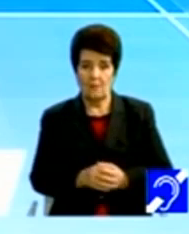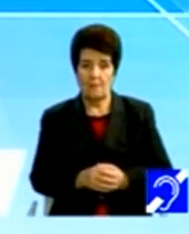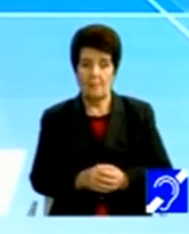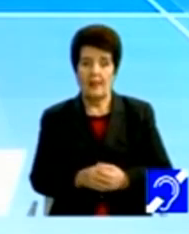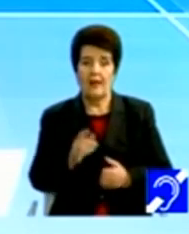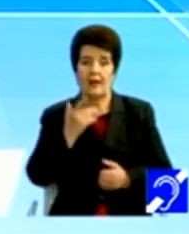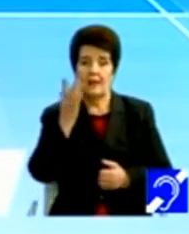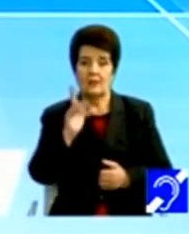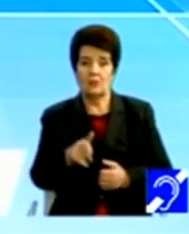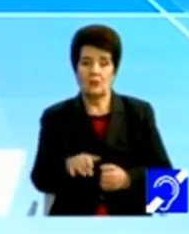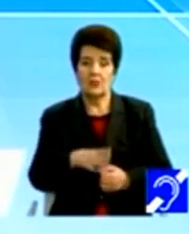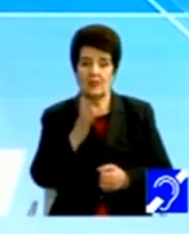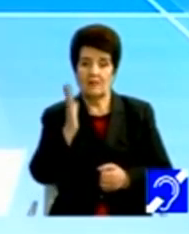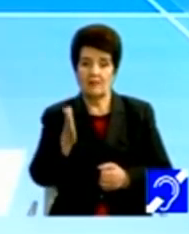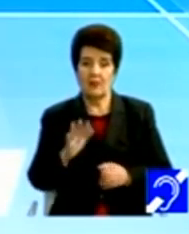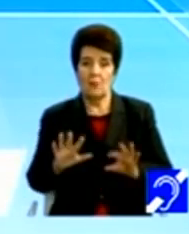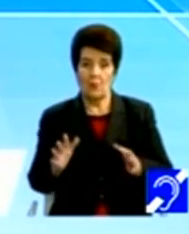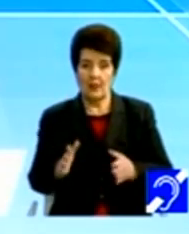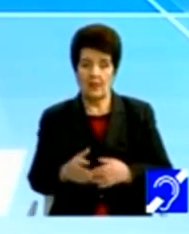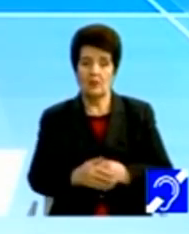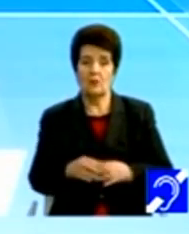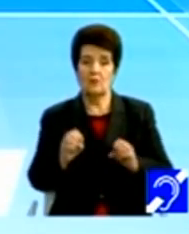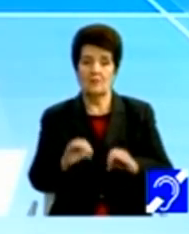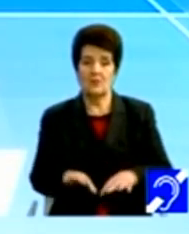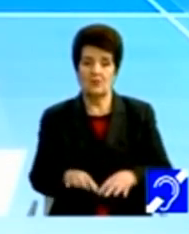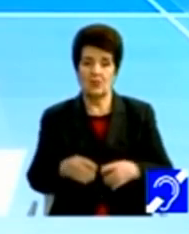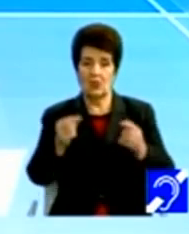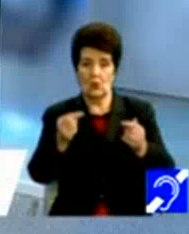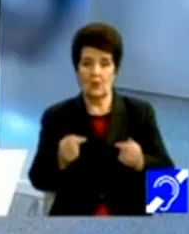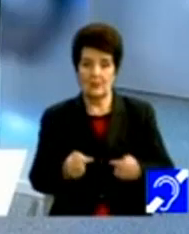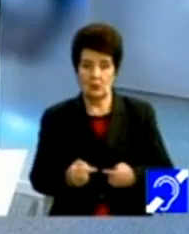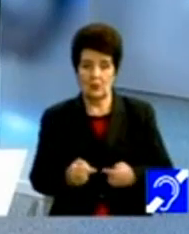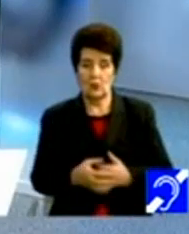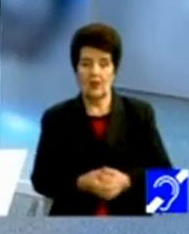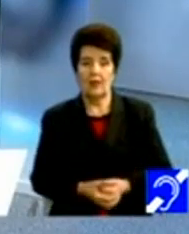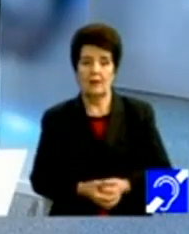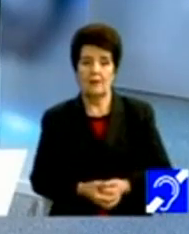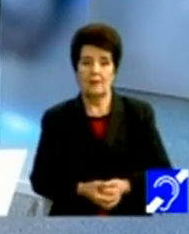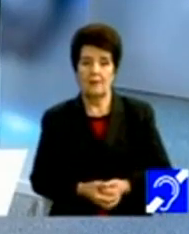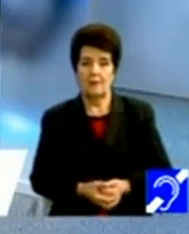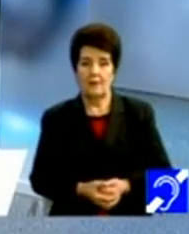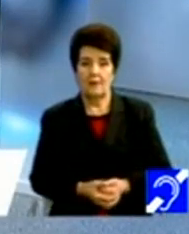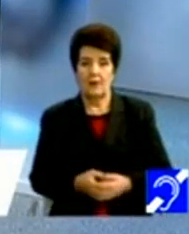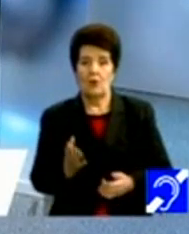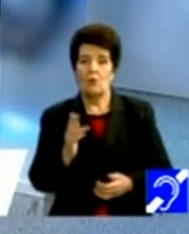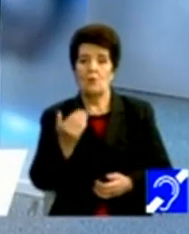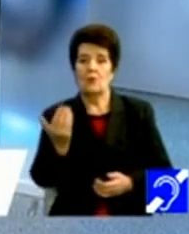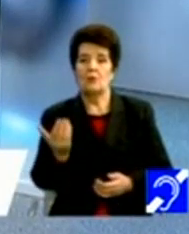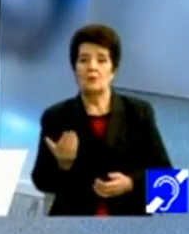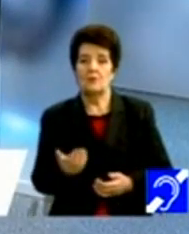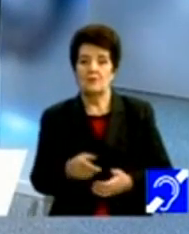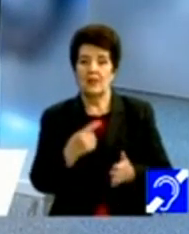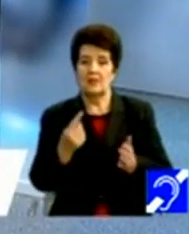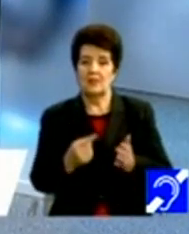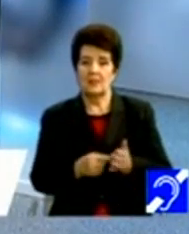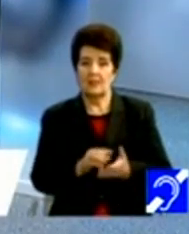urmare, atunci când va veni momentul, vom lua decizia corespunzătoare. Un răspuns, domnul Deliu, și dumneavoastră la această întrebare?